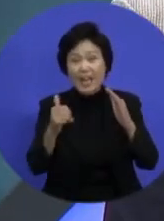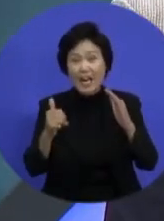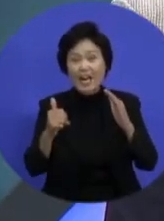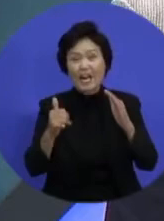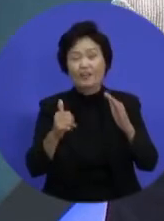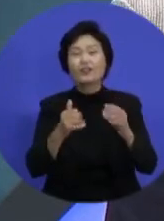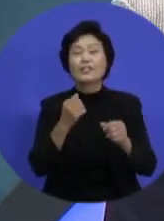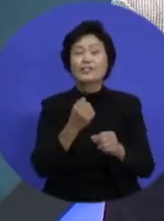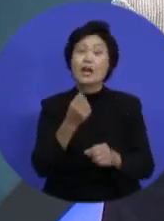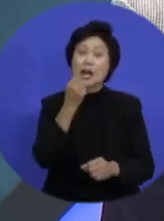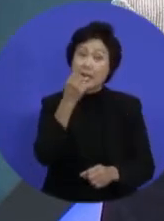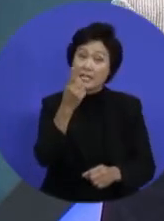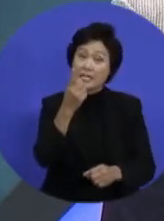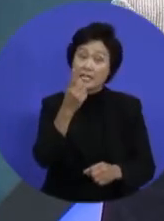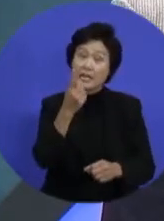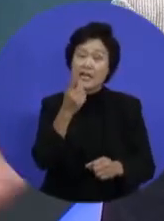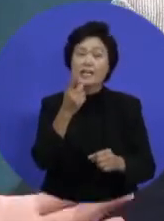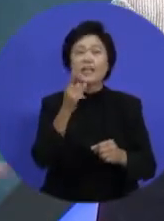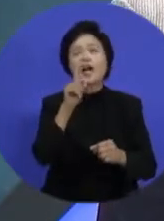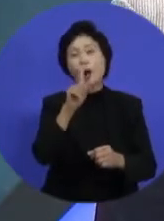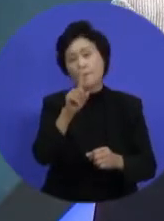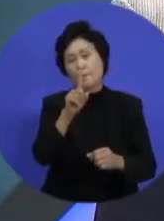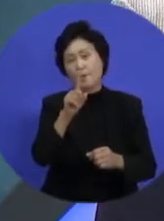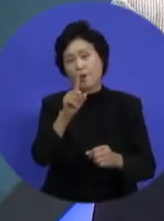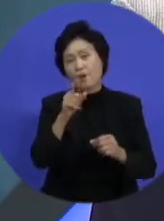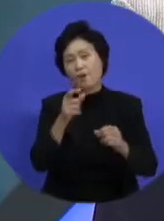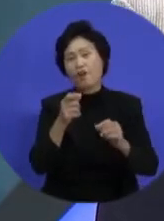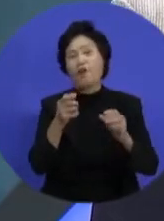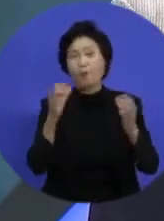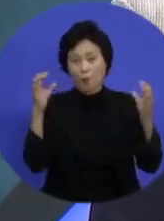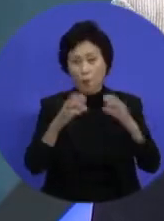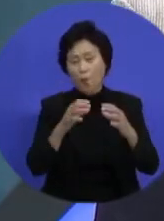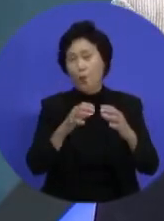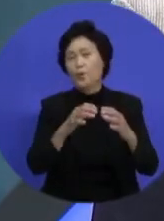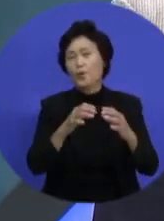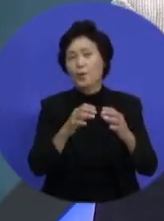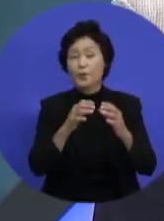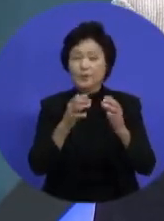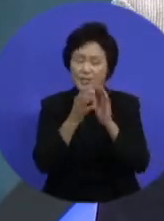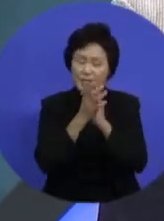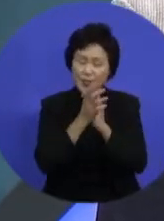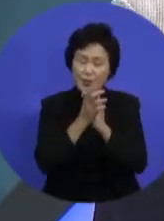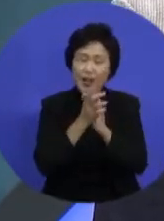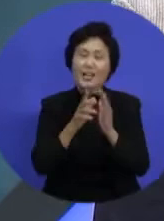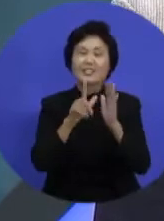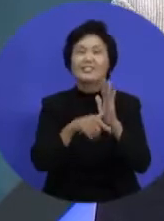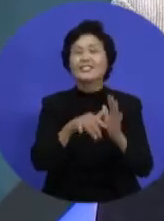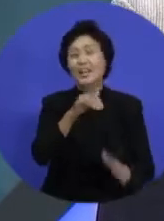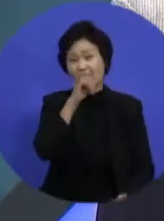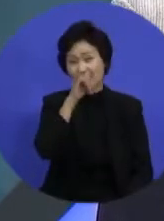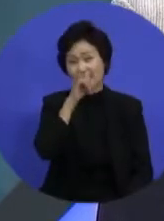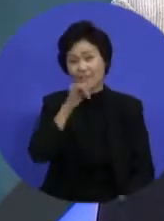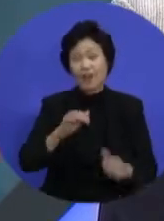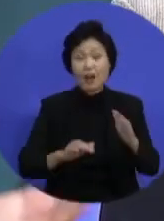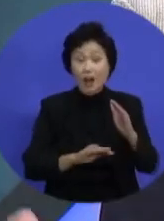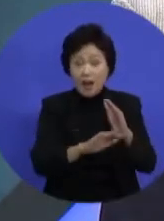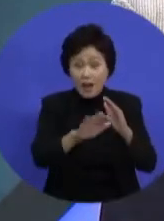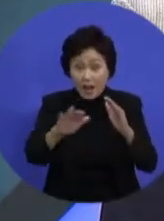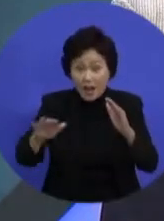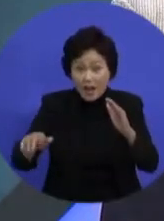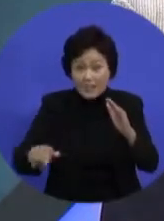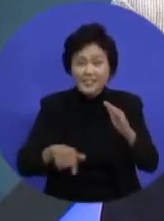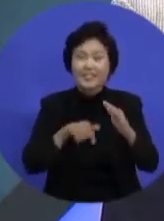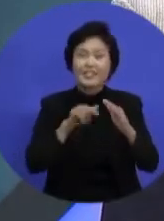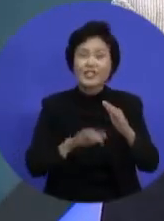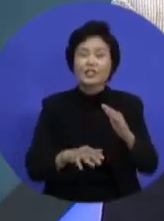모이지 못하지만은 한 달에 한 번씩 학부모들이 다 같이 모여서 함께 네네. 기도하는 시간들이 있거든요. 네네. 네, 그렇게 이제 가정에서도 양육이